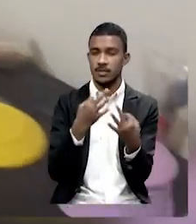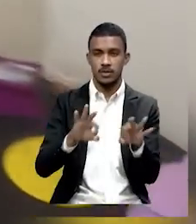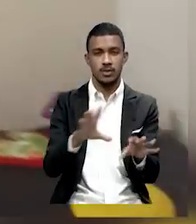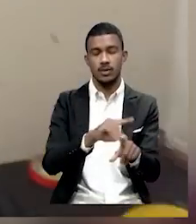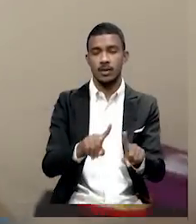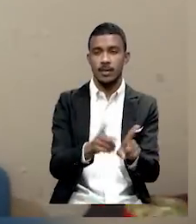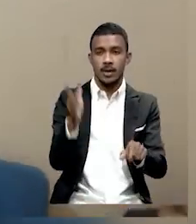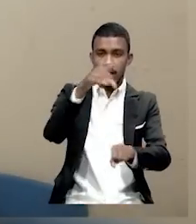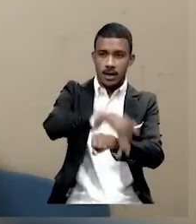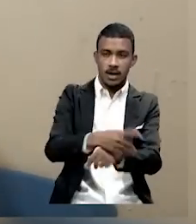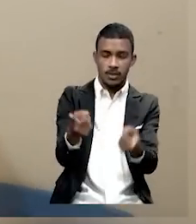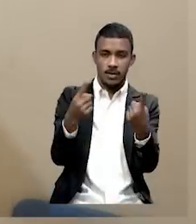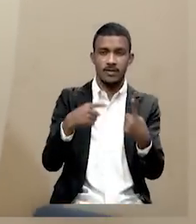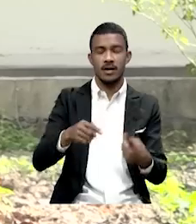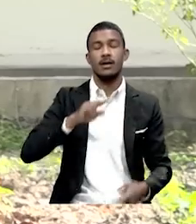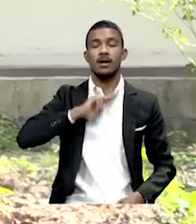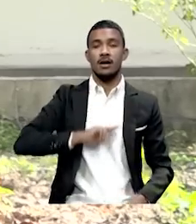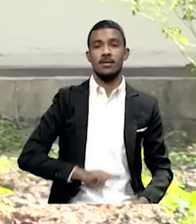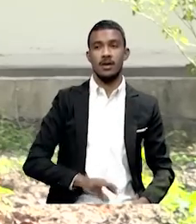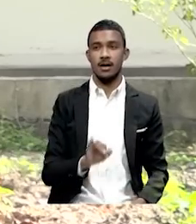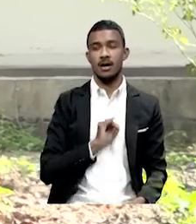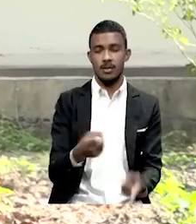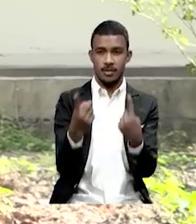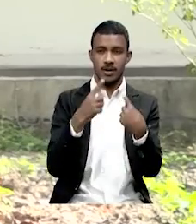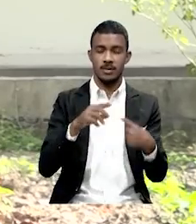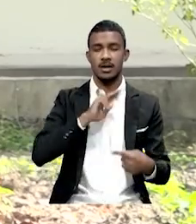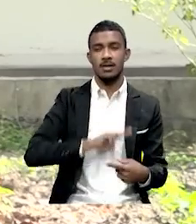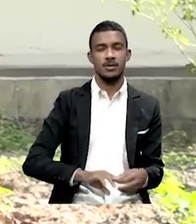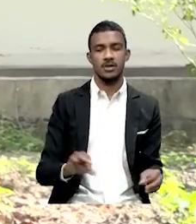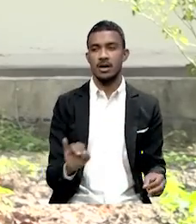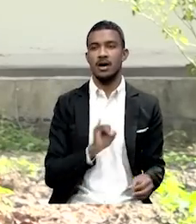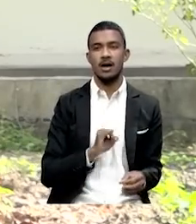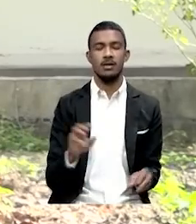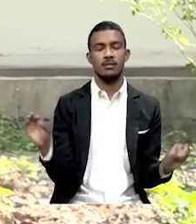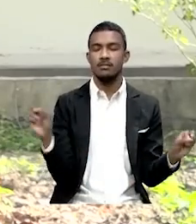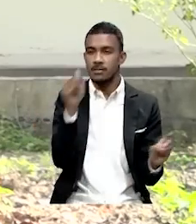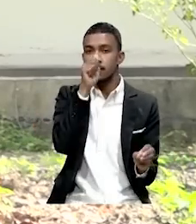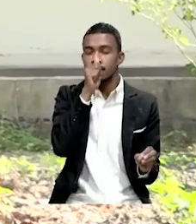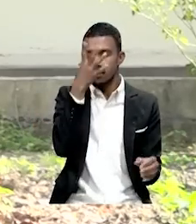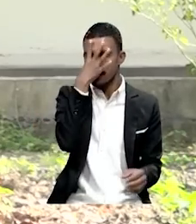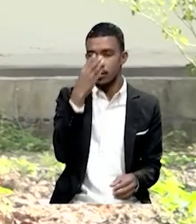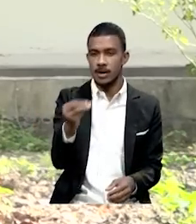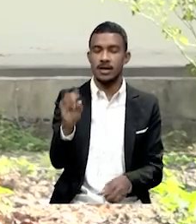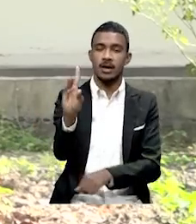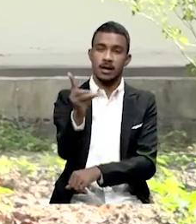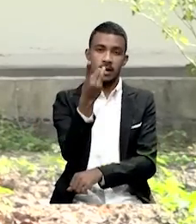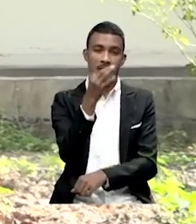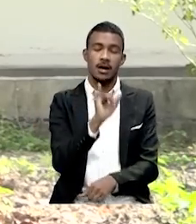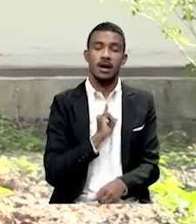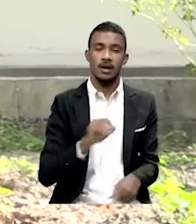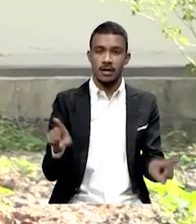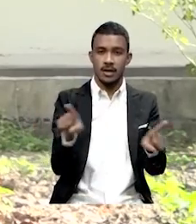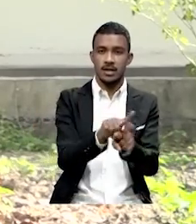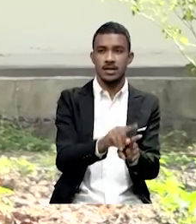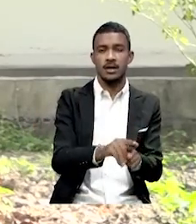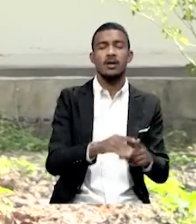tu ansa amla halos to kada be sa umai na sa amla ansa tahan to ba de dare sa ma be ni masa au anu